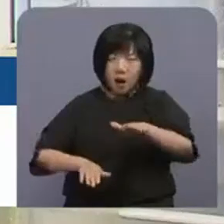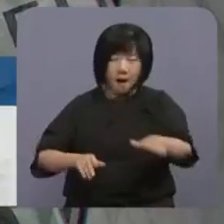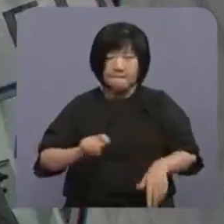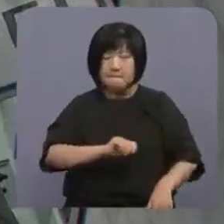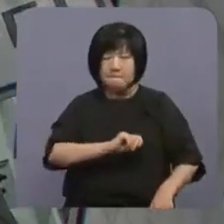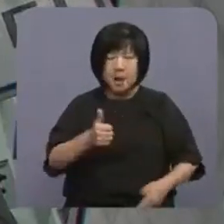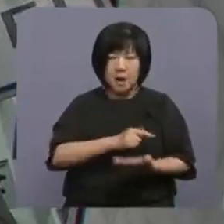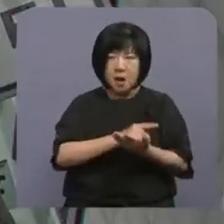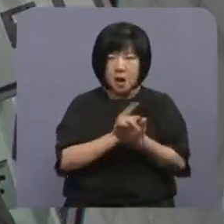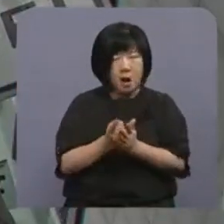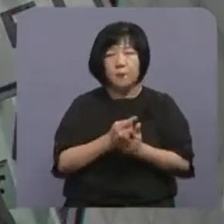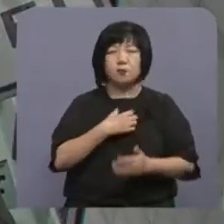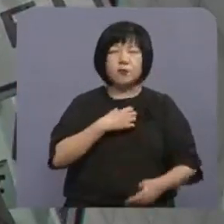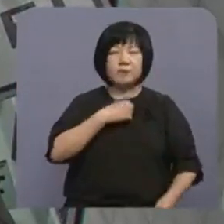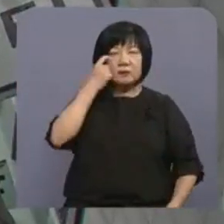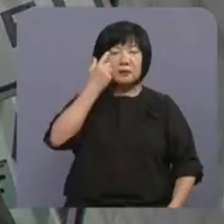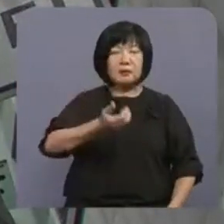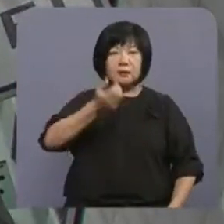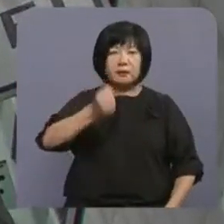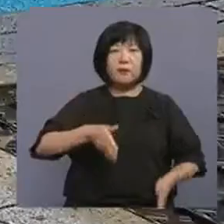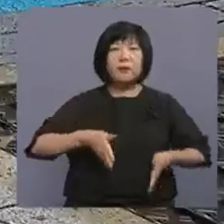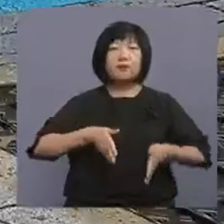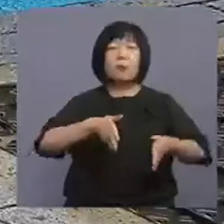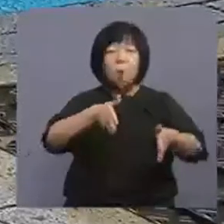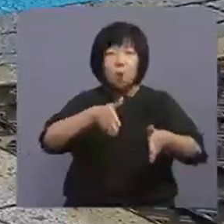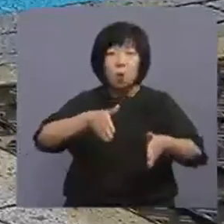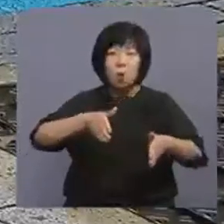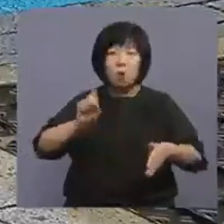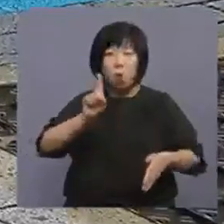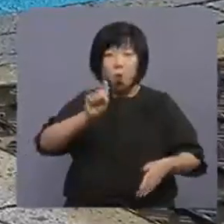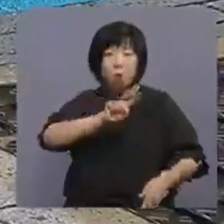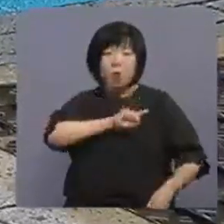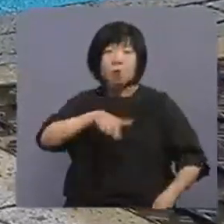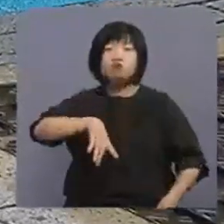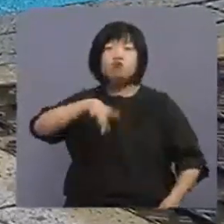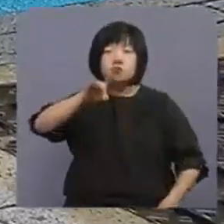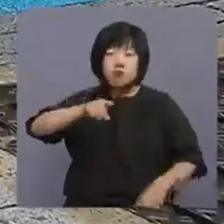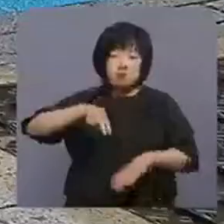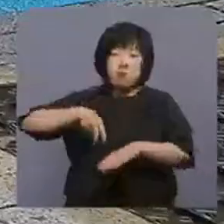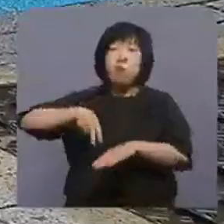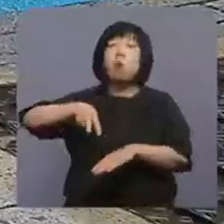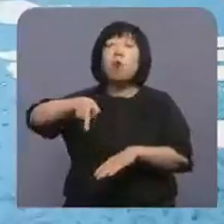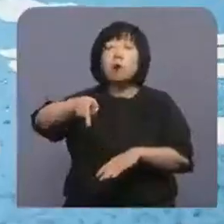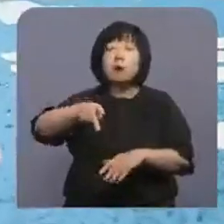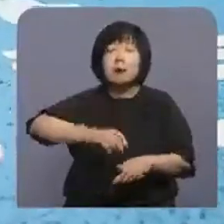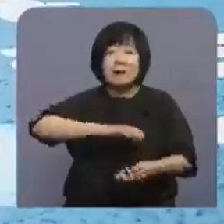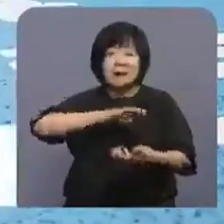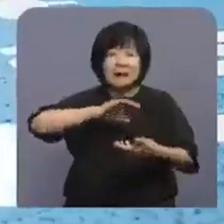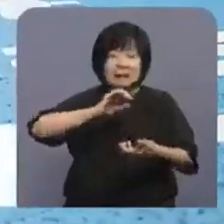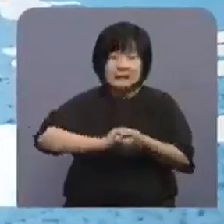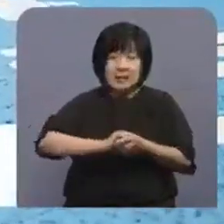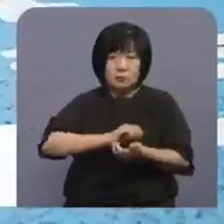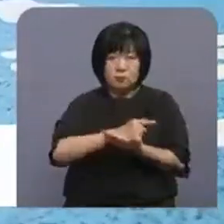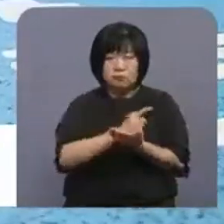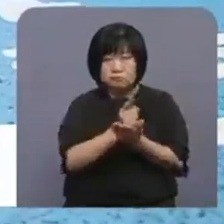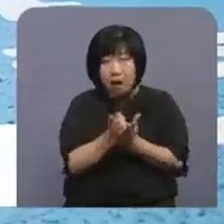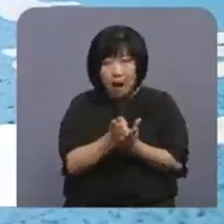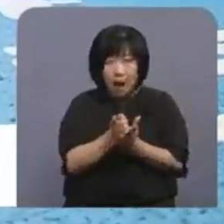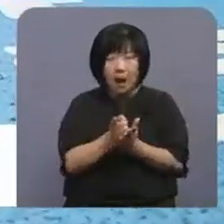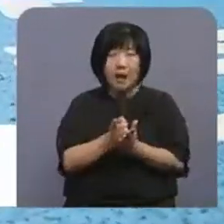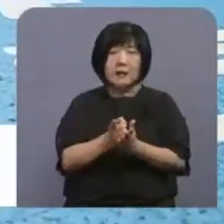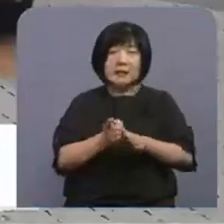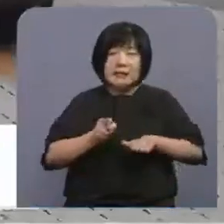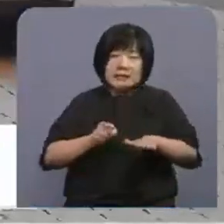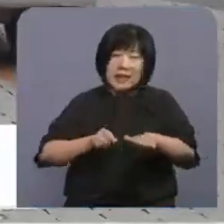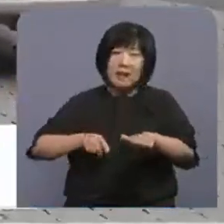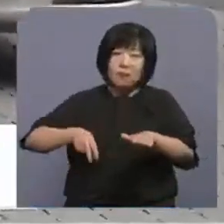생각해요. 그런데 이 도로가 다름 아닌 보행자 우선 도로입니다. 제한 속도를 초과하거나 차가 보행자를